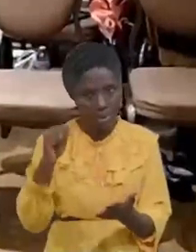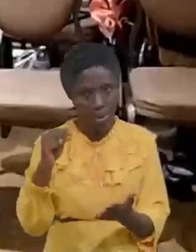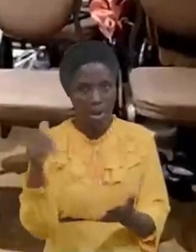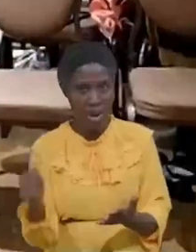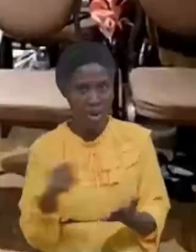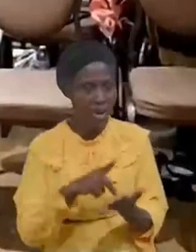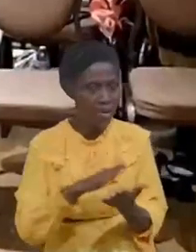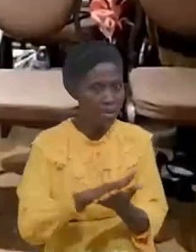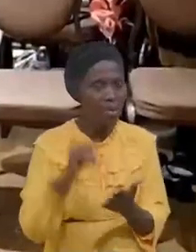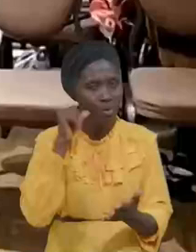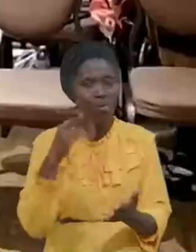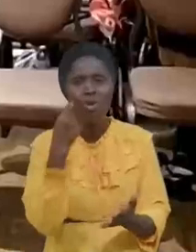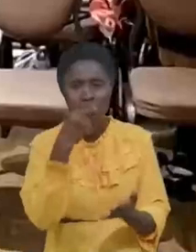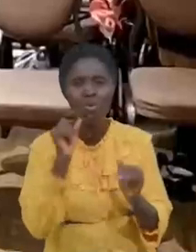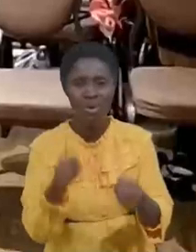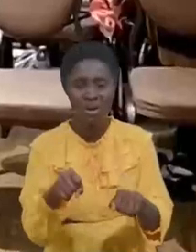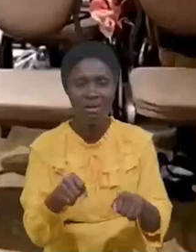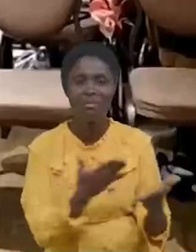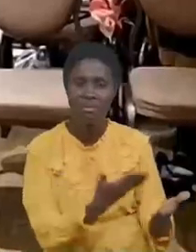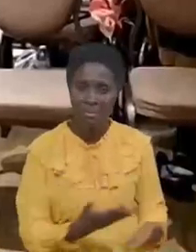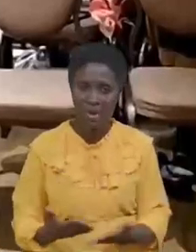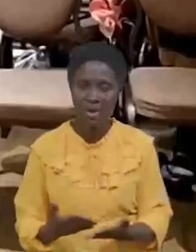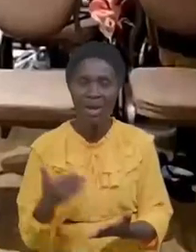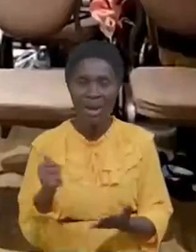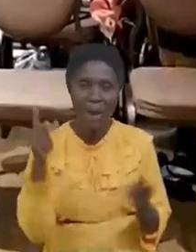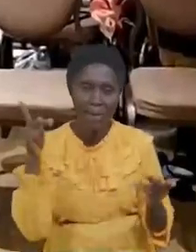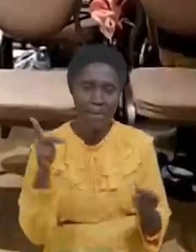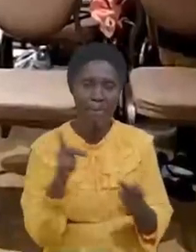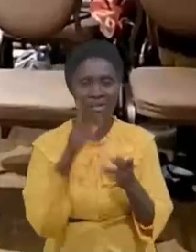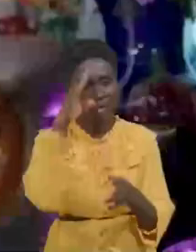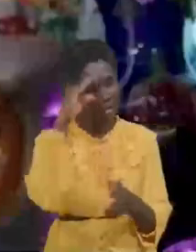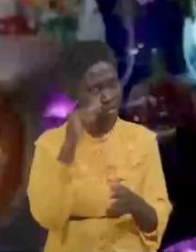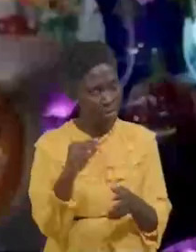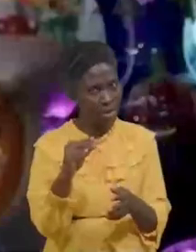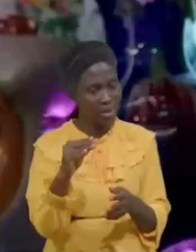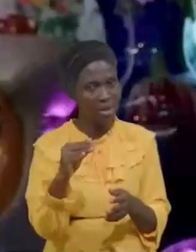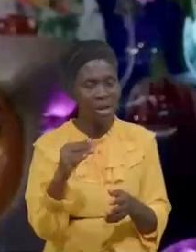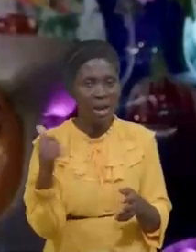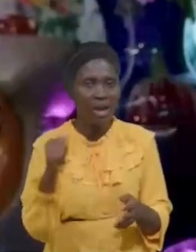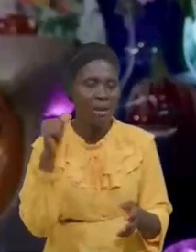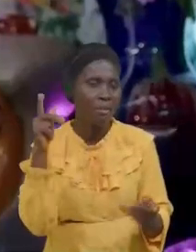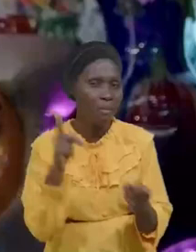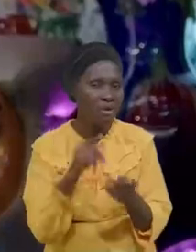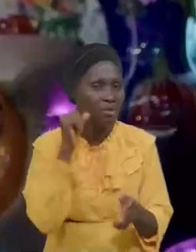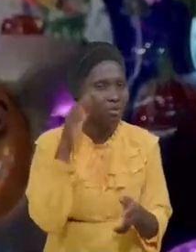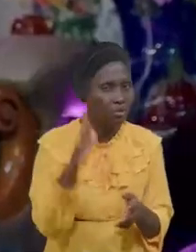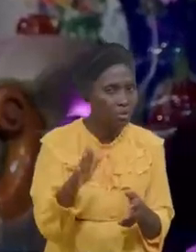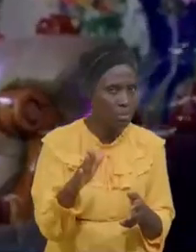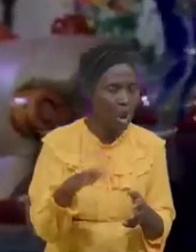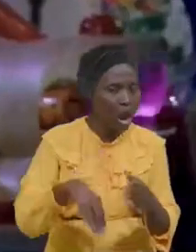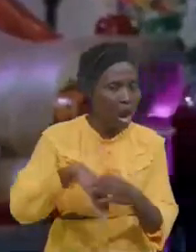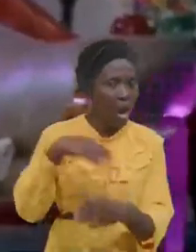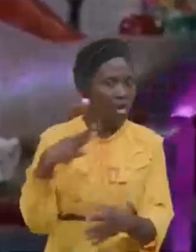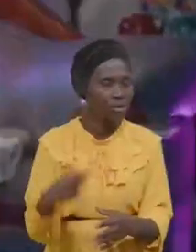pure? Comment d'un être souillé un homme pur, parfait, une femme parfaite? Comment d'un être